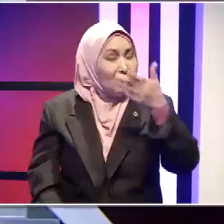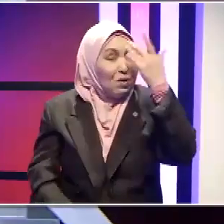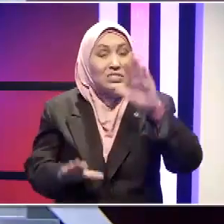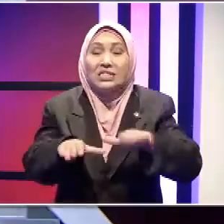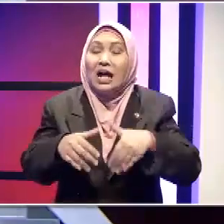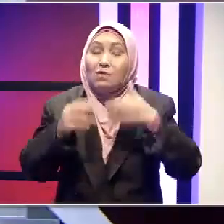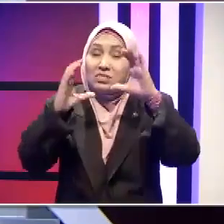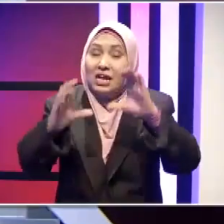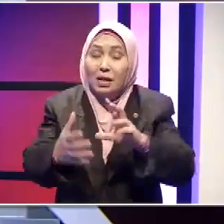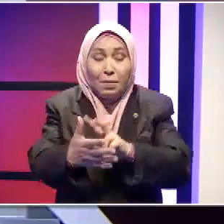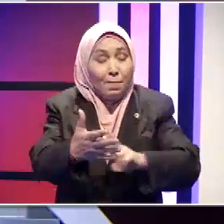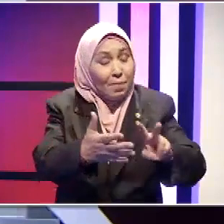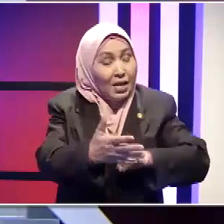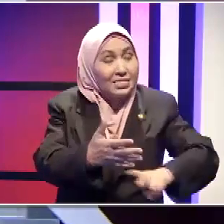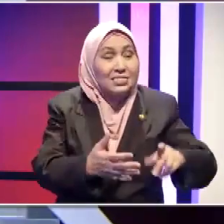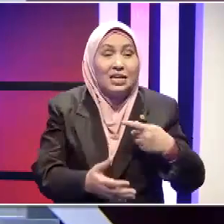membaca